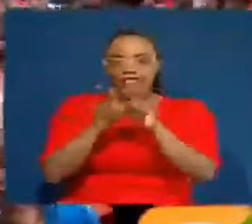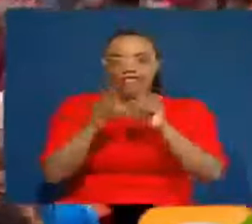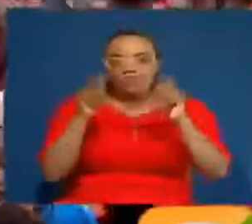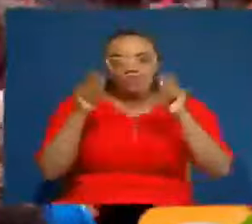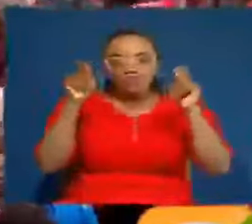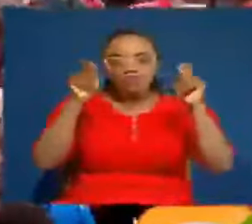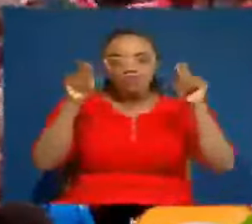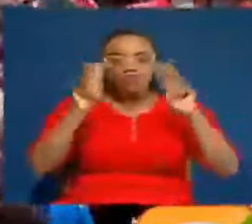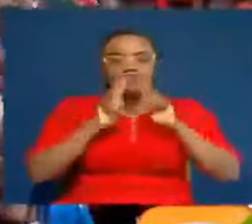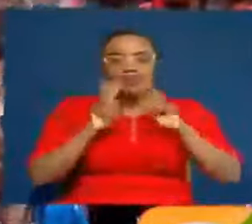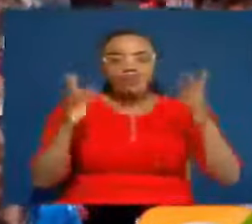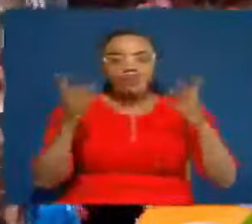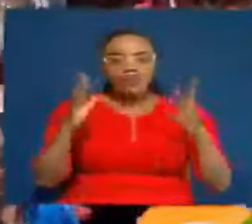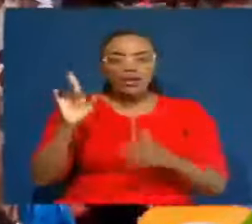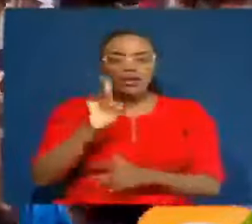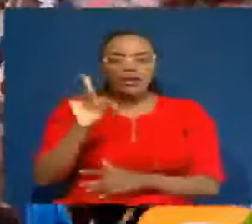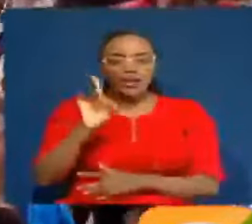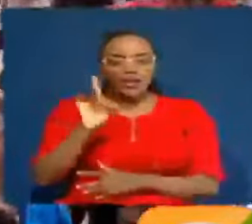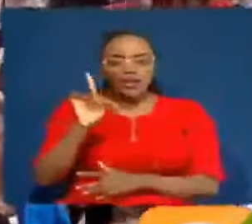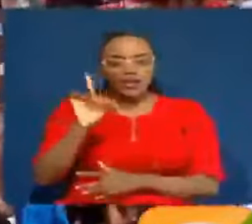ya amani jijini Nairobi.